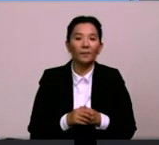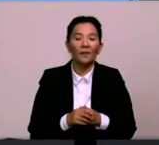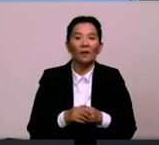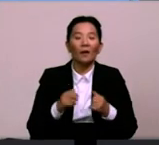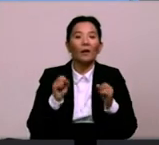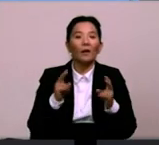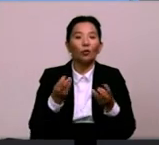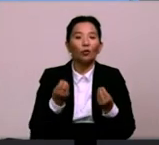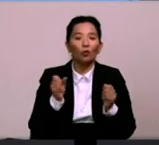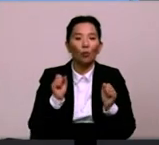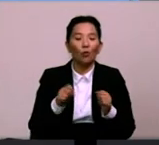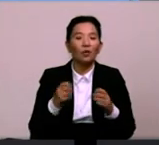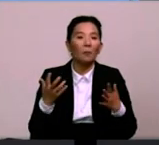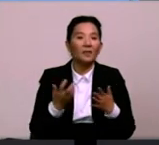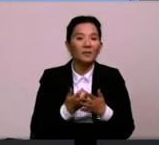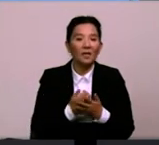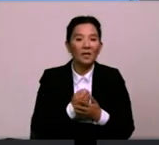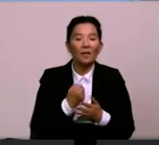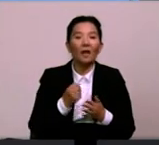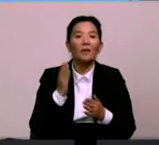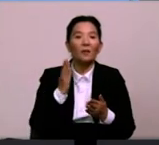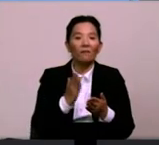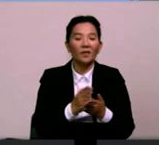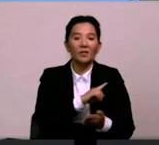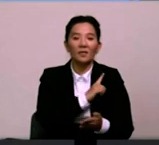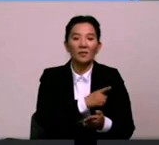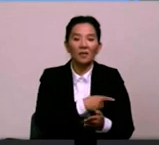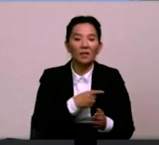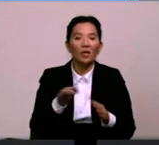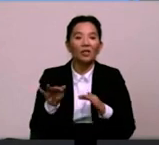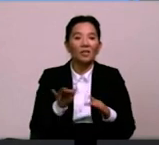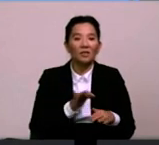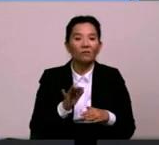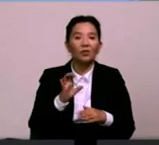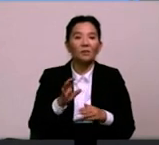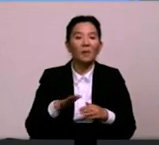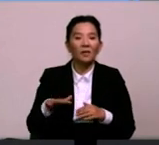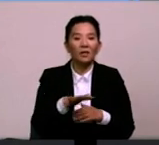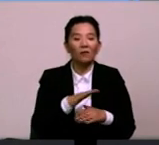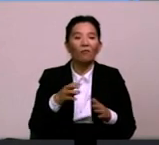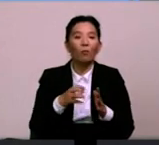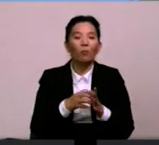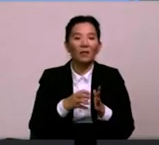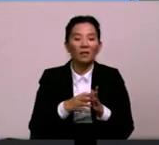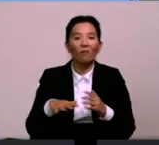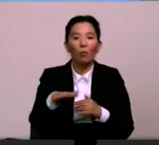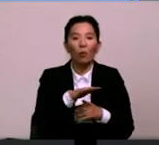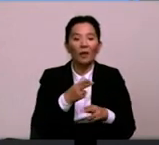Значит, как еще можно определить направление силы, действующей со стороны магнитного поля? Для этого